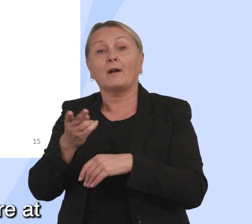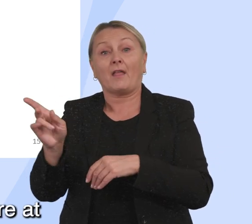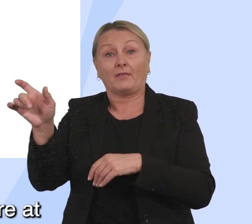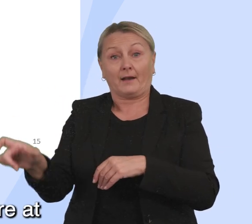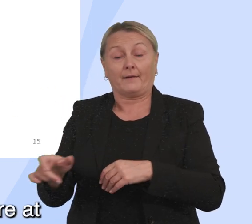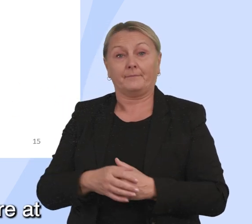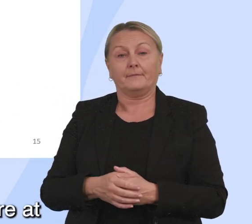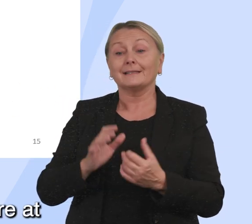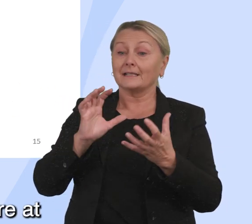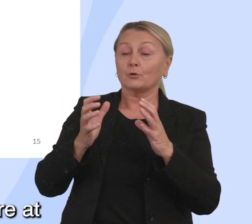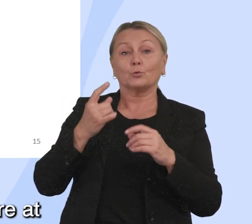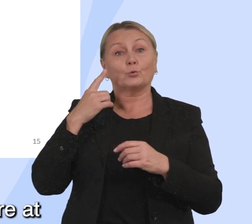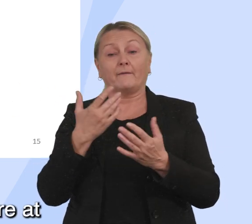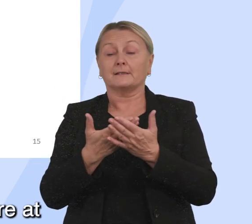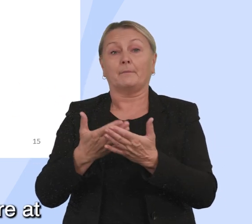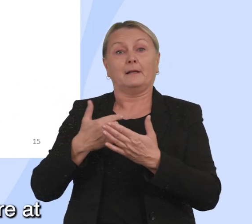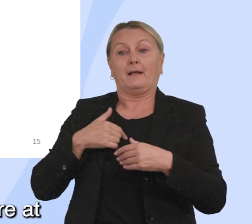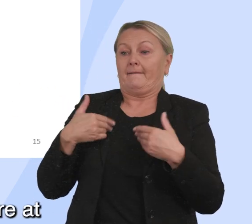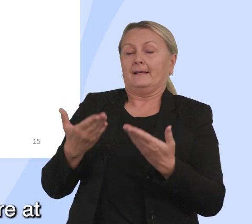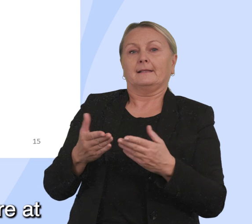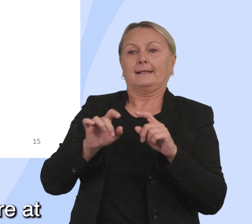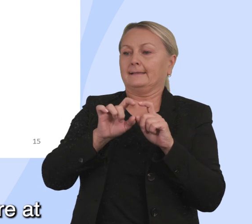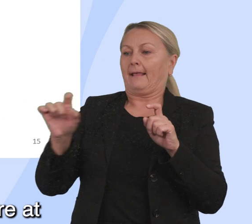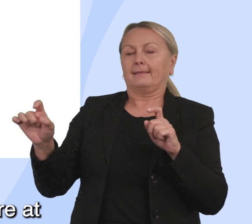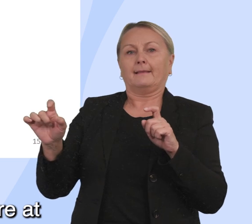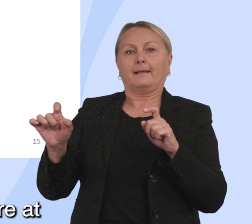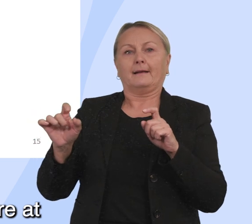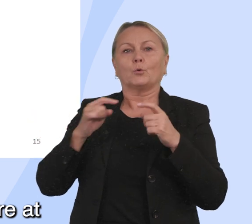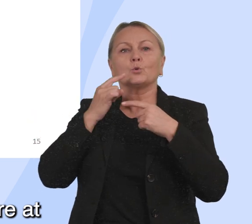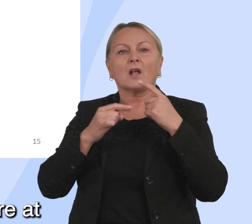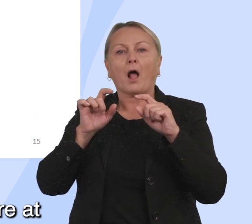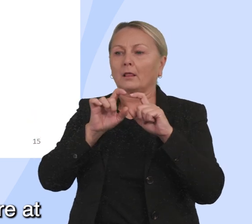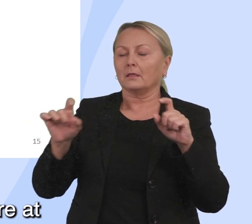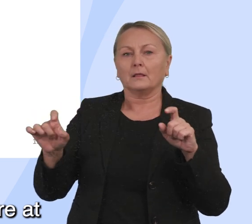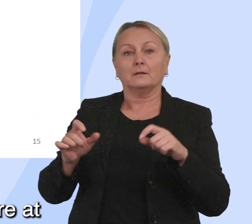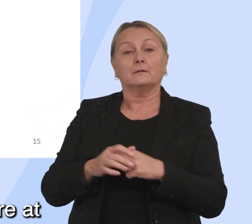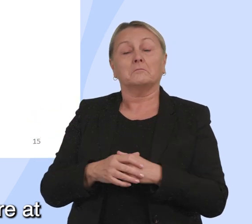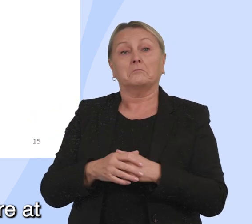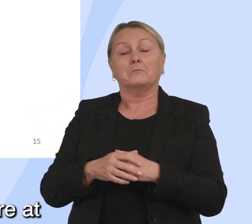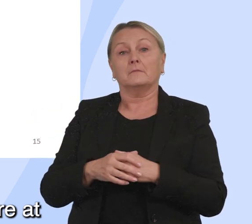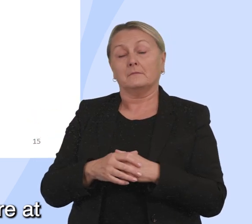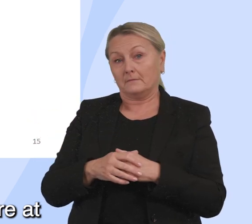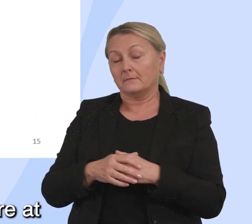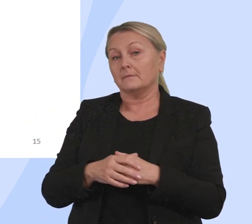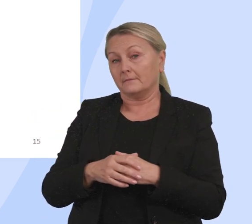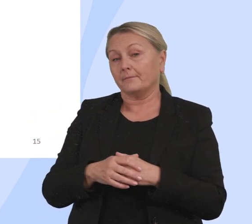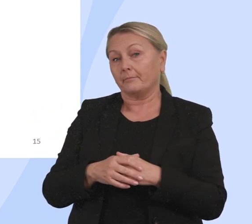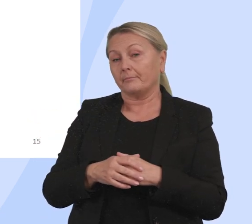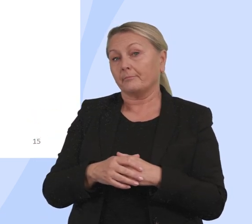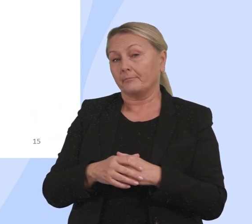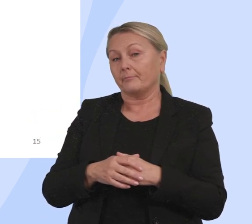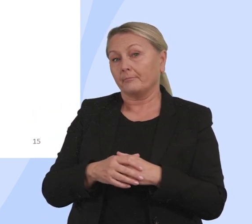være, at jeg viser en sætning eller et udsagn